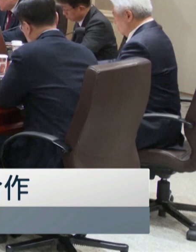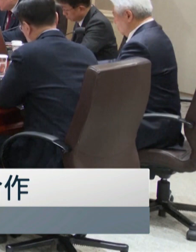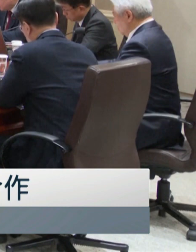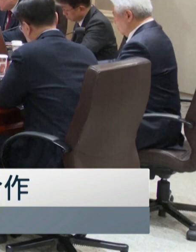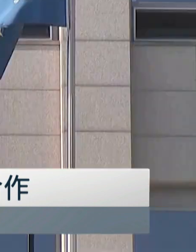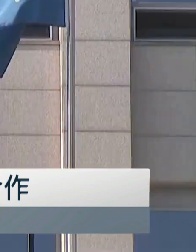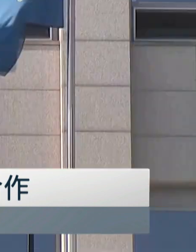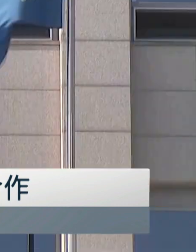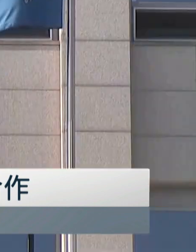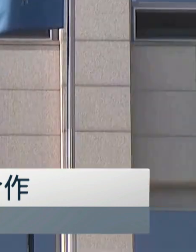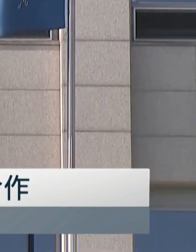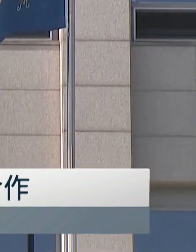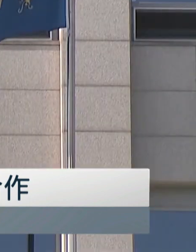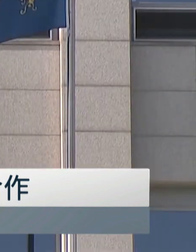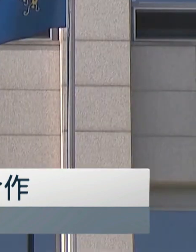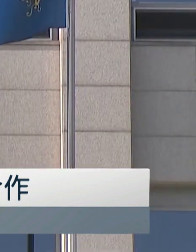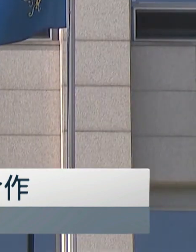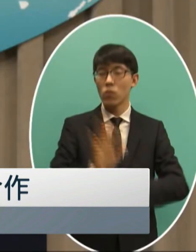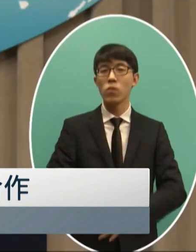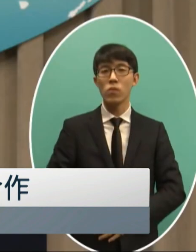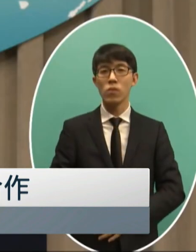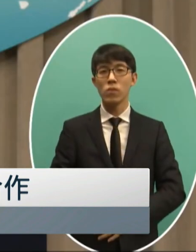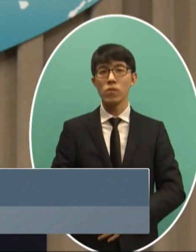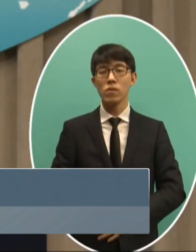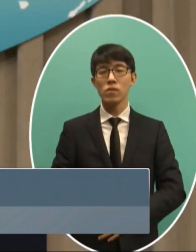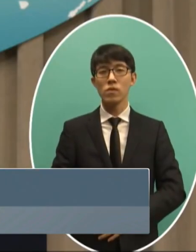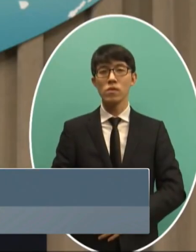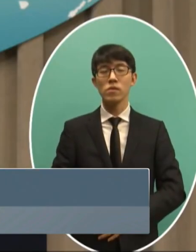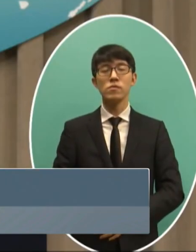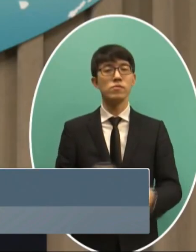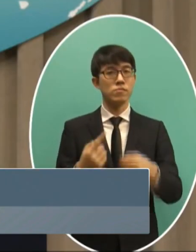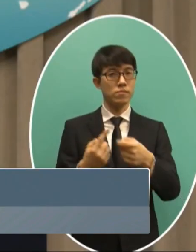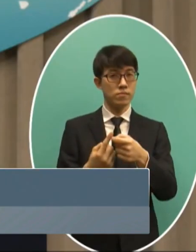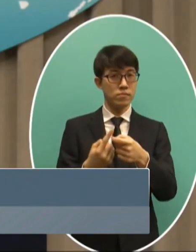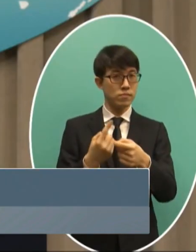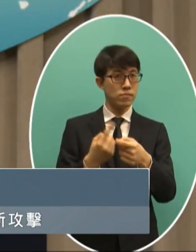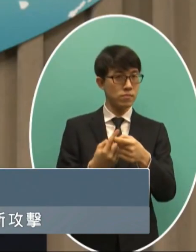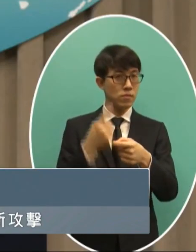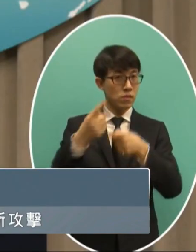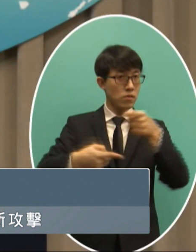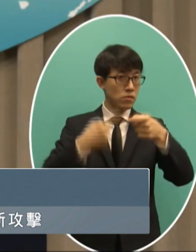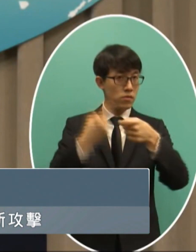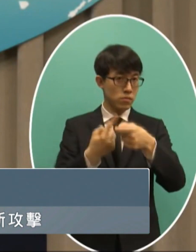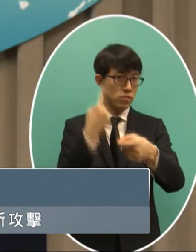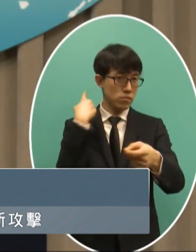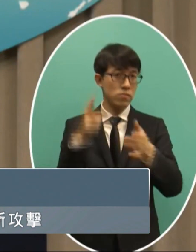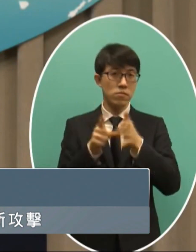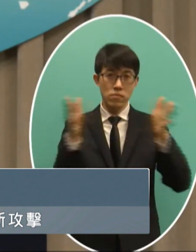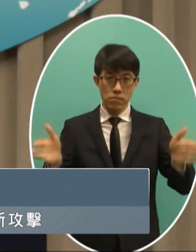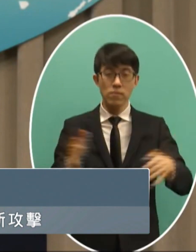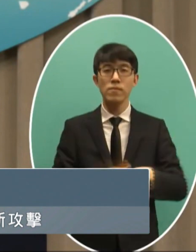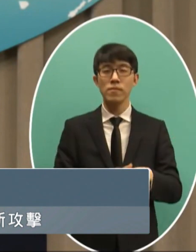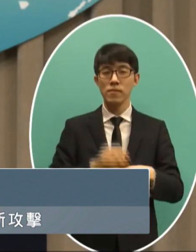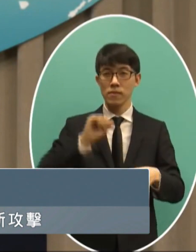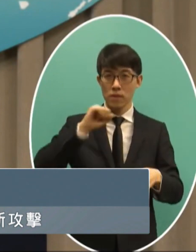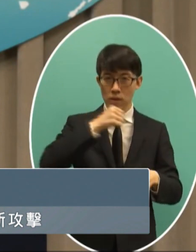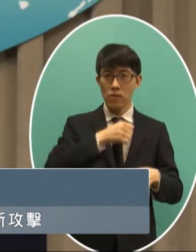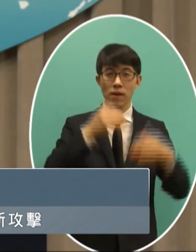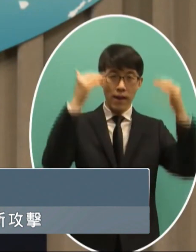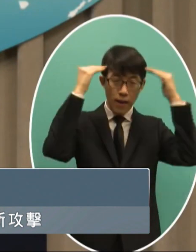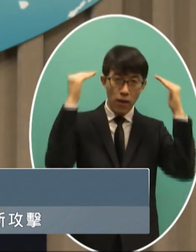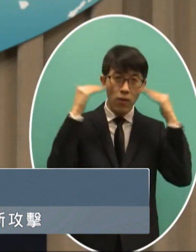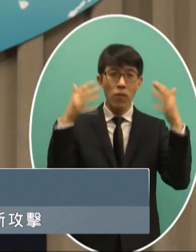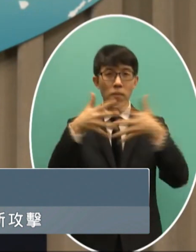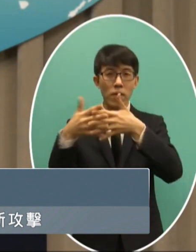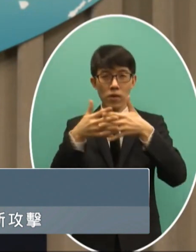质合作，维持台海和平稳定。 过去一年来，韩国以及美国还有其他理念相近的国家，